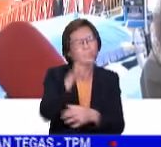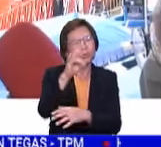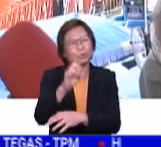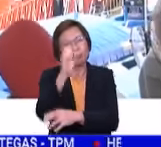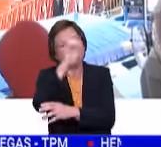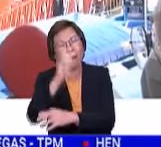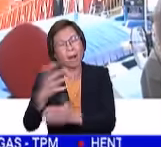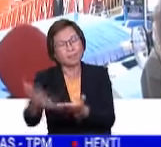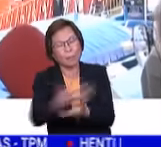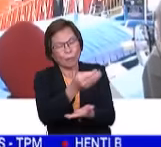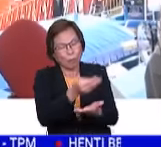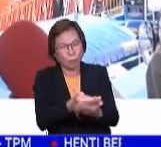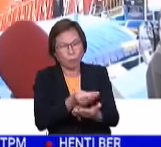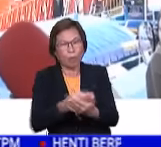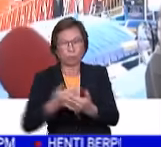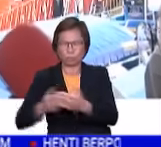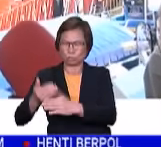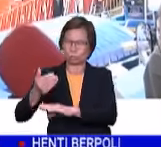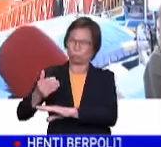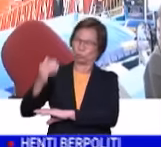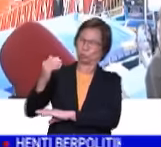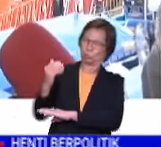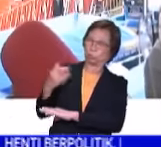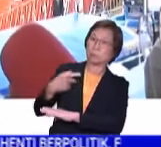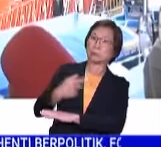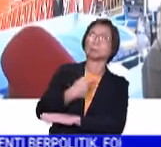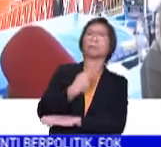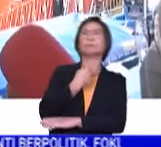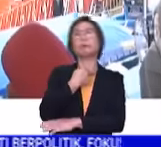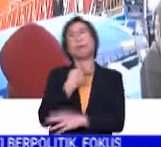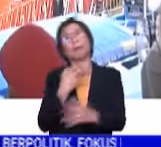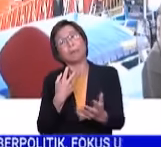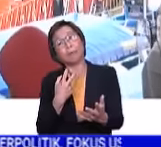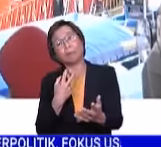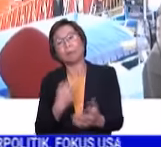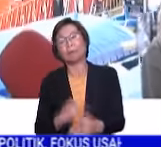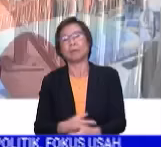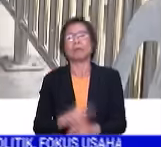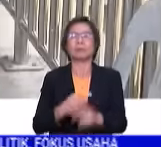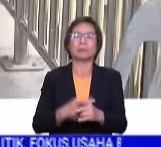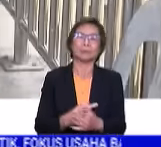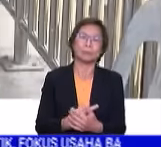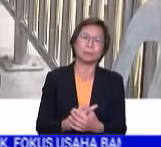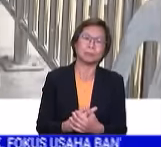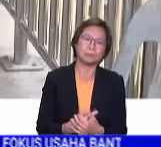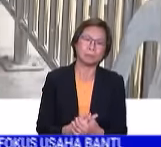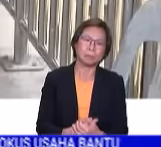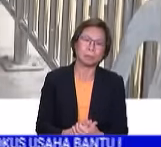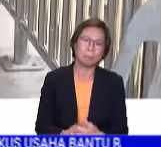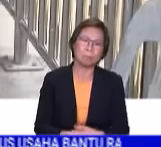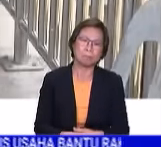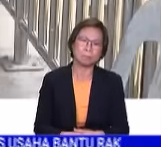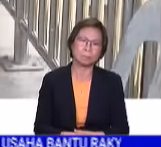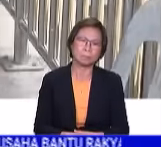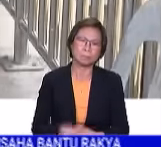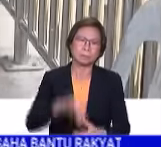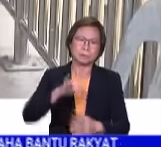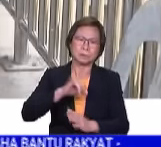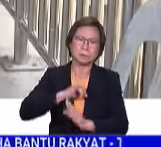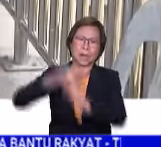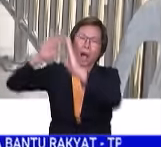sumber pendapatan yang sebelum ini yang kita telah terjejas daripada pandemik ini. Jadi saya